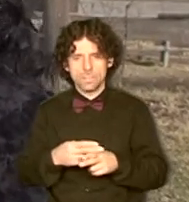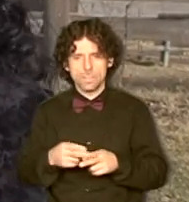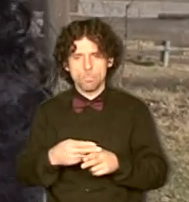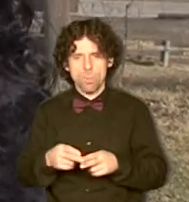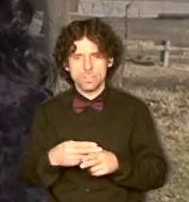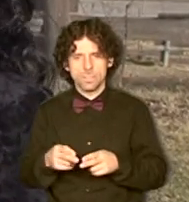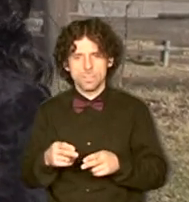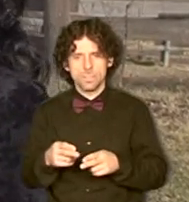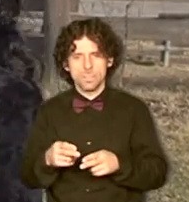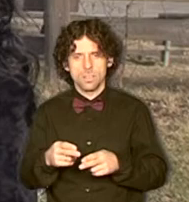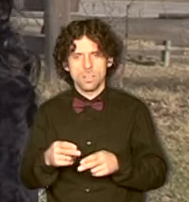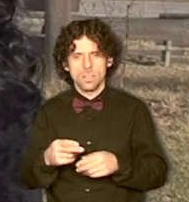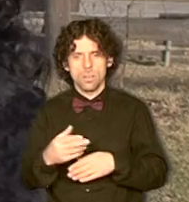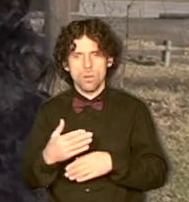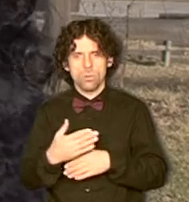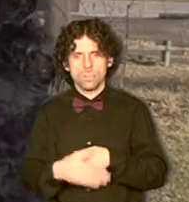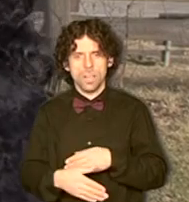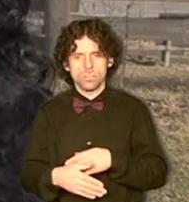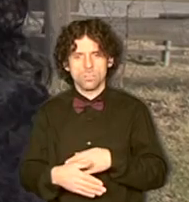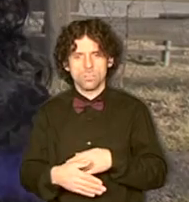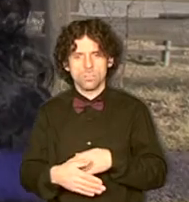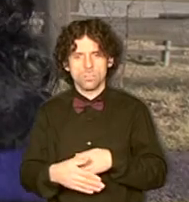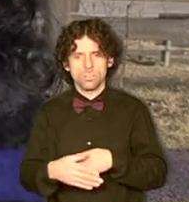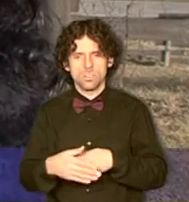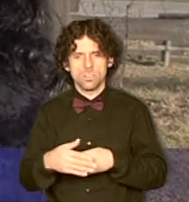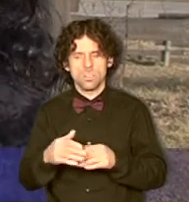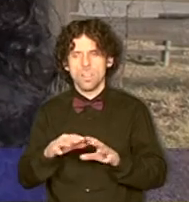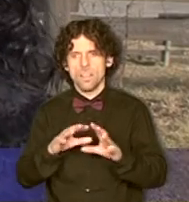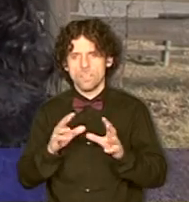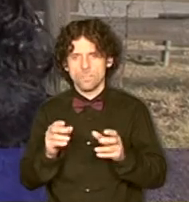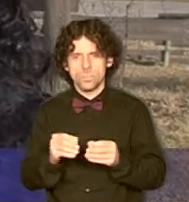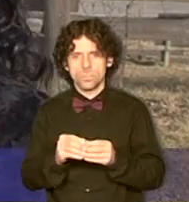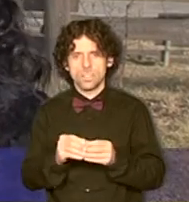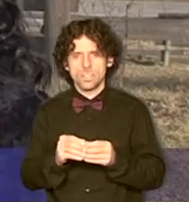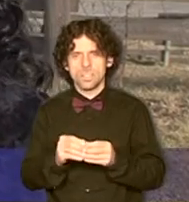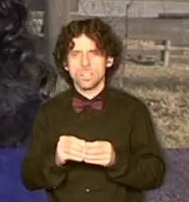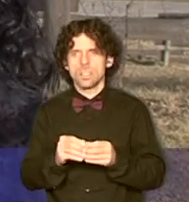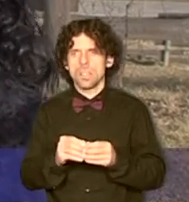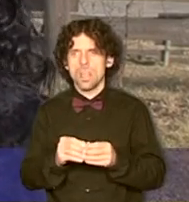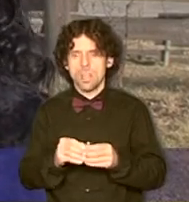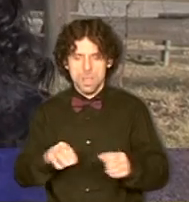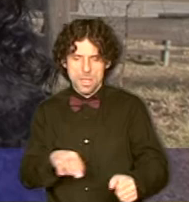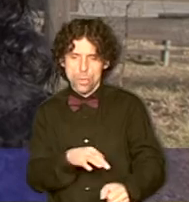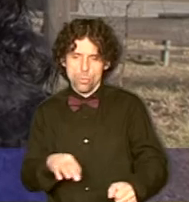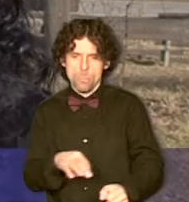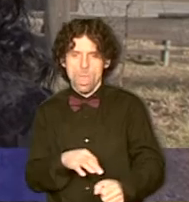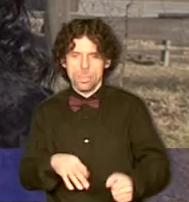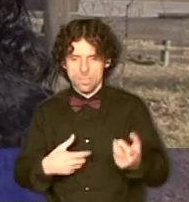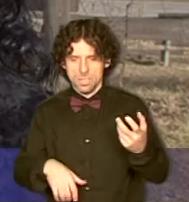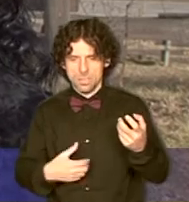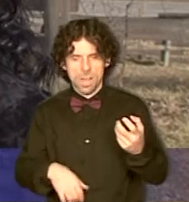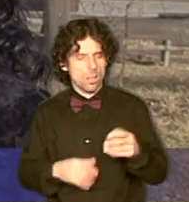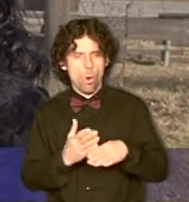postu. Wówczas to w ostatni wtorek mięso pustny chowano wszystkie instrumenty, milkła muzyka o północy.